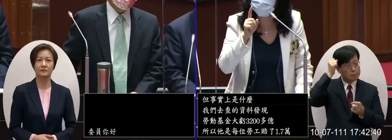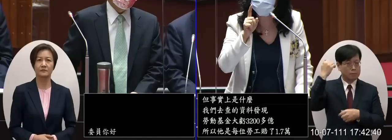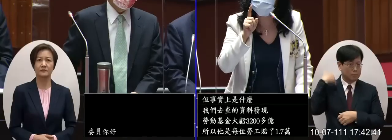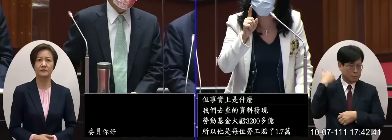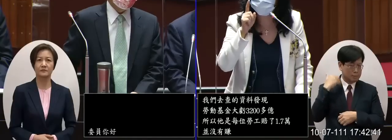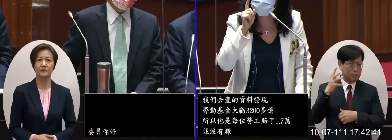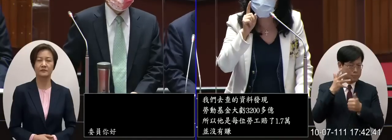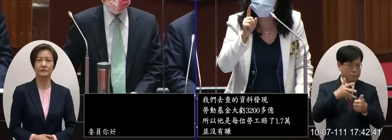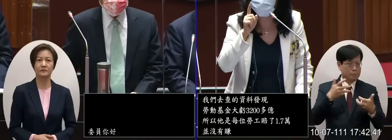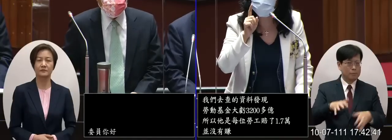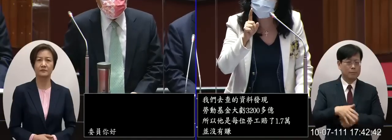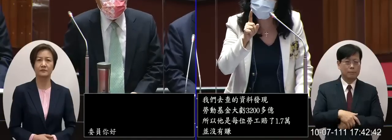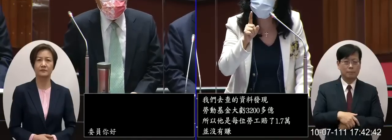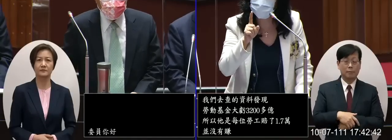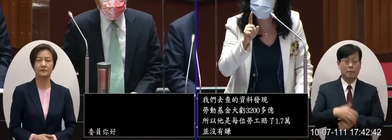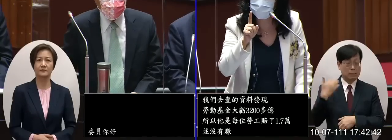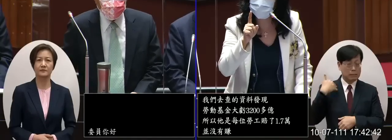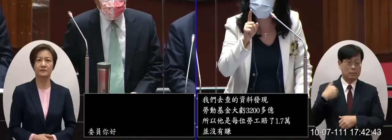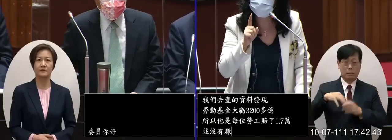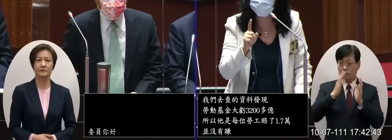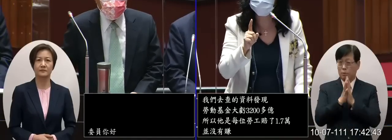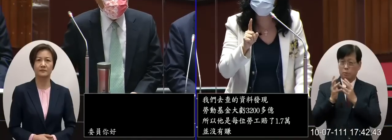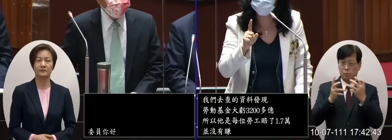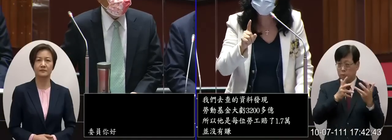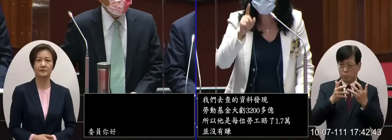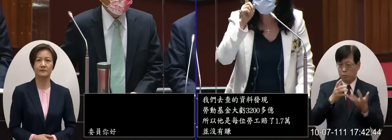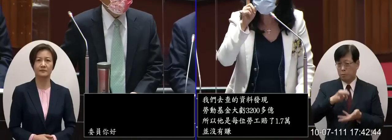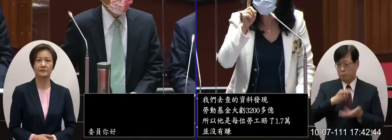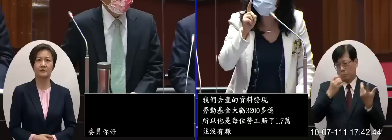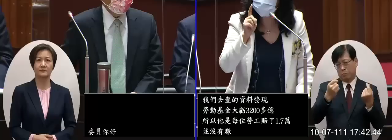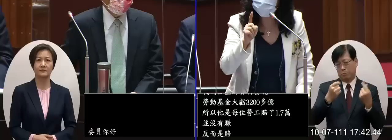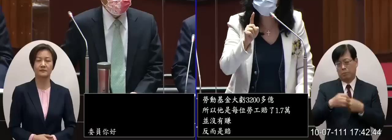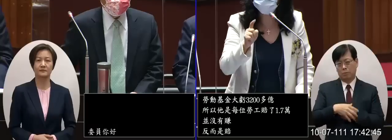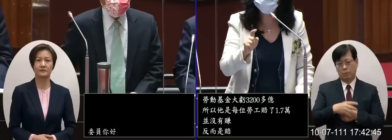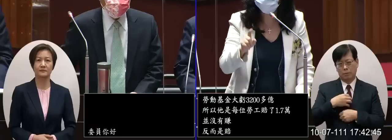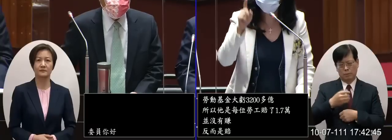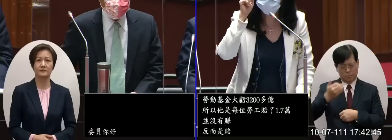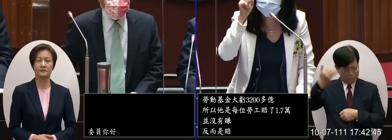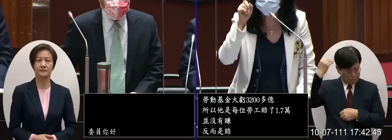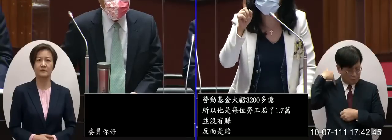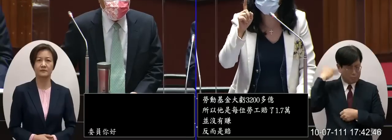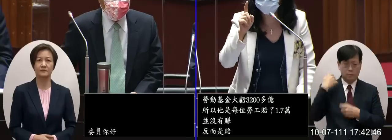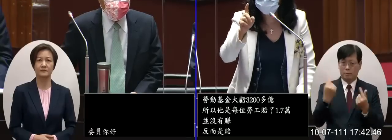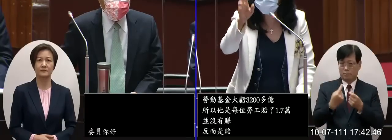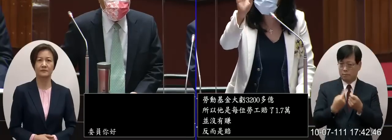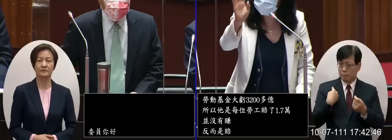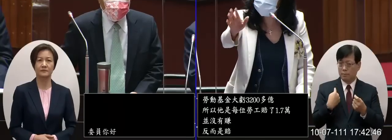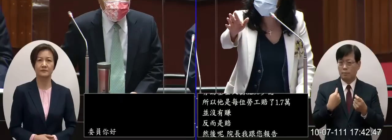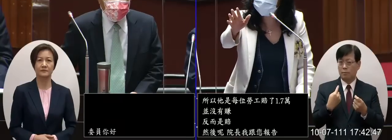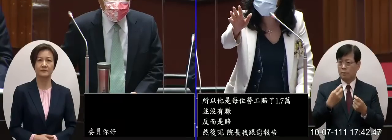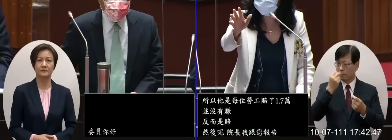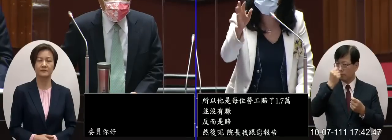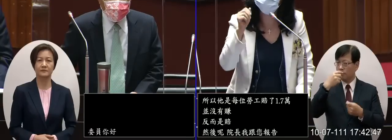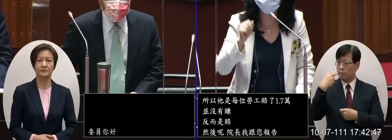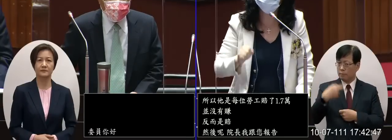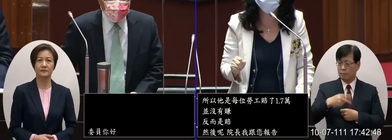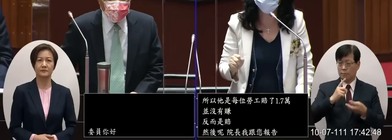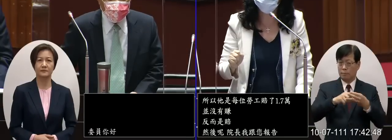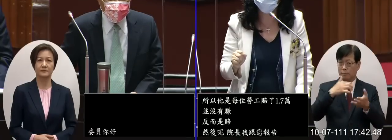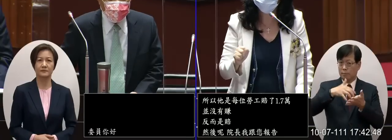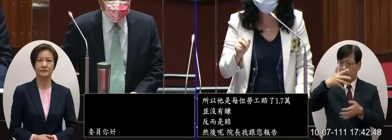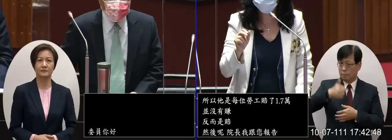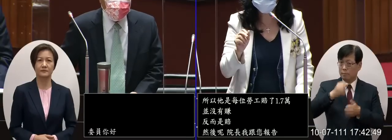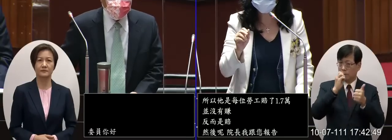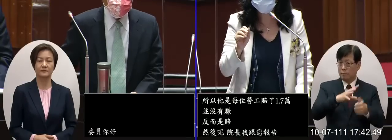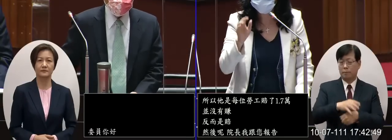以前曾经讲过，在以前每一次总咨询呢，我都提到，我记得很早去年我就特别跟主计长